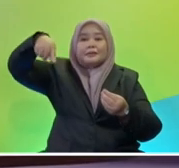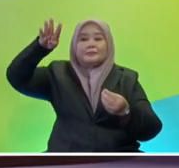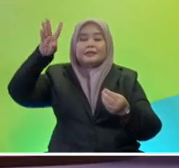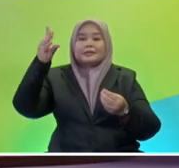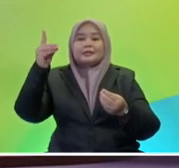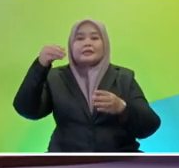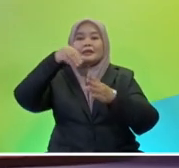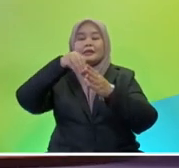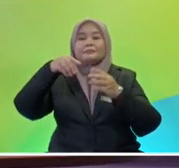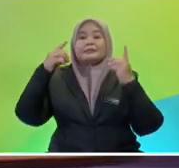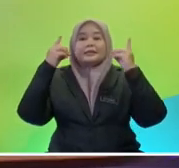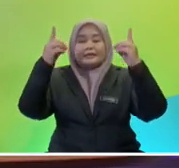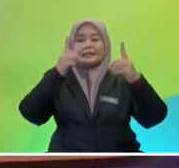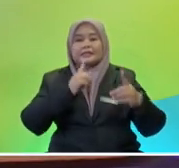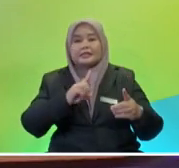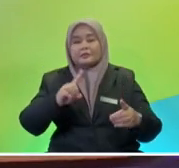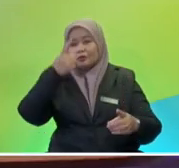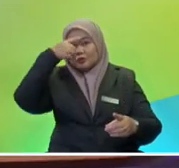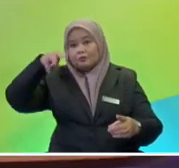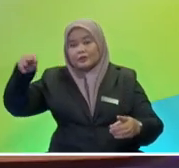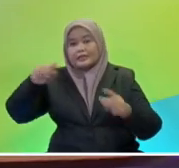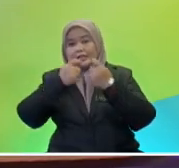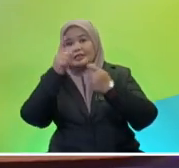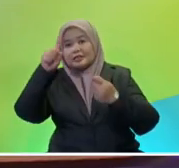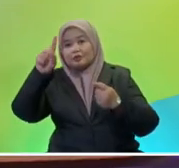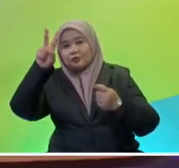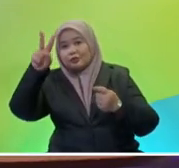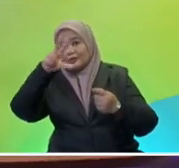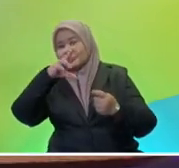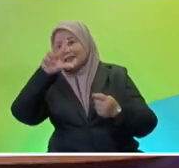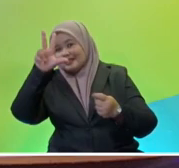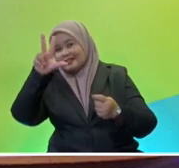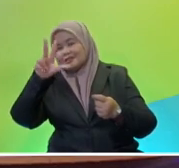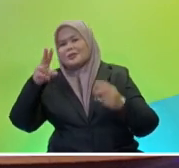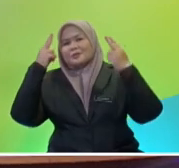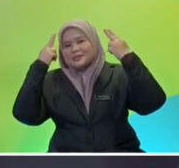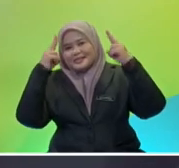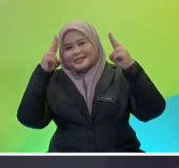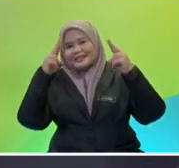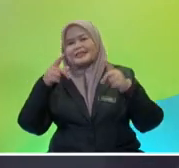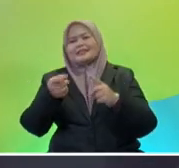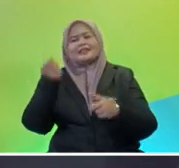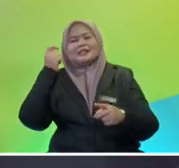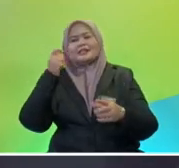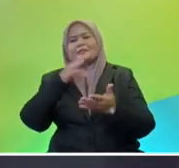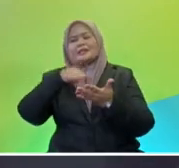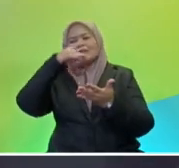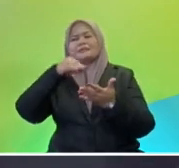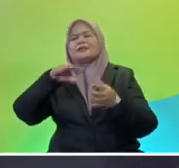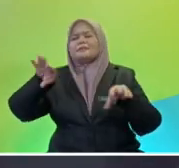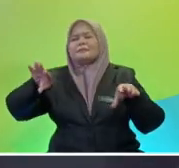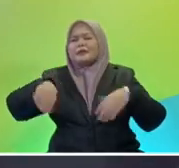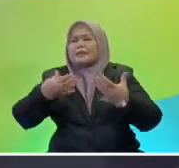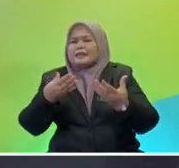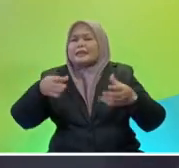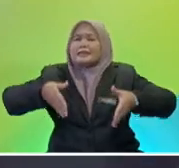dalam pendidikan Islam untuk murid-murid kata 1 2 dan 3 dari Ustadzah tadi kita baca tentang pelaksanaan kali ini